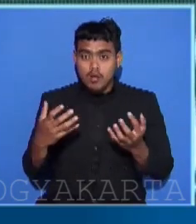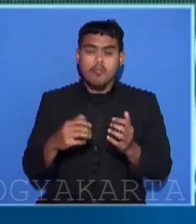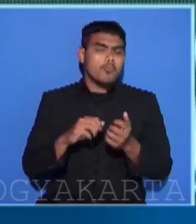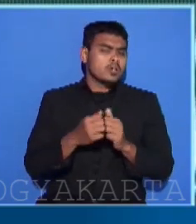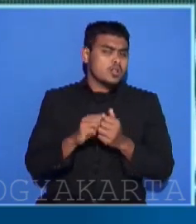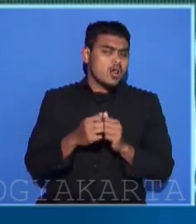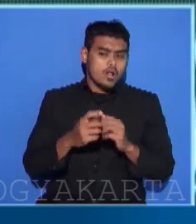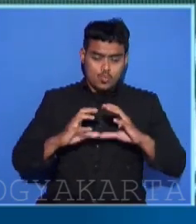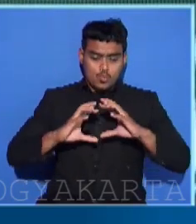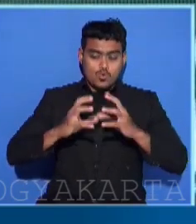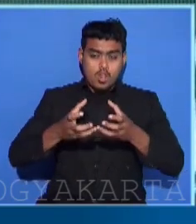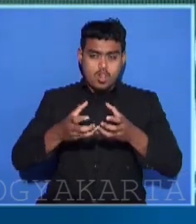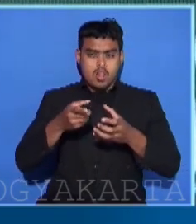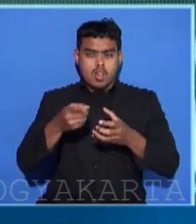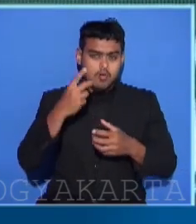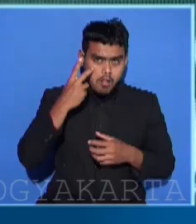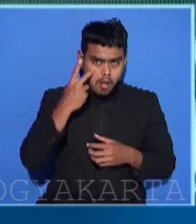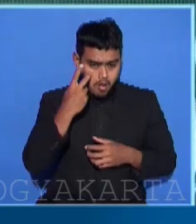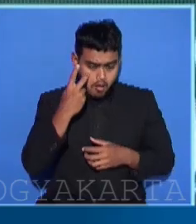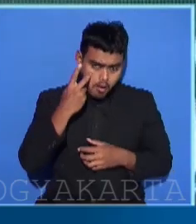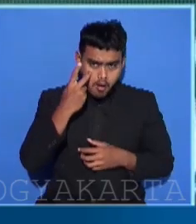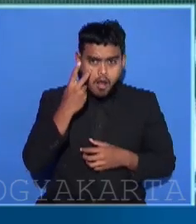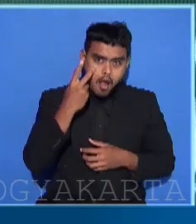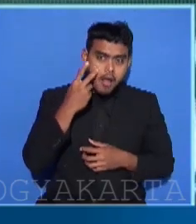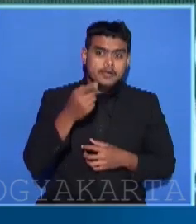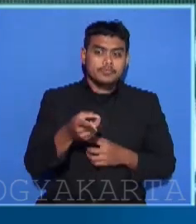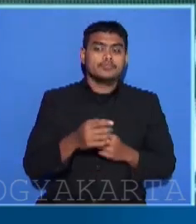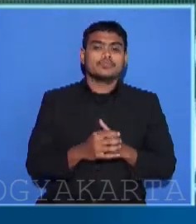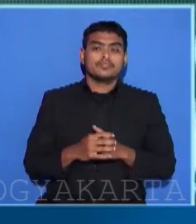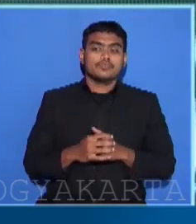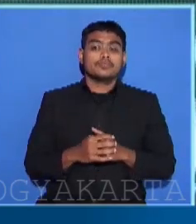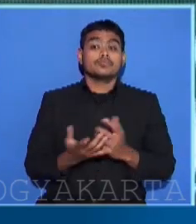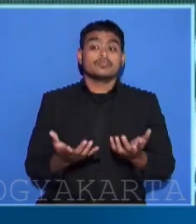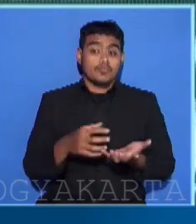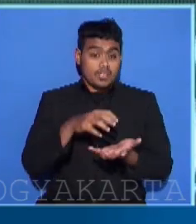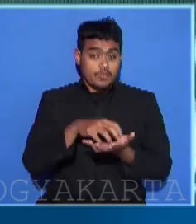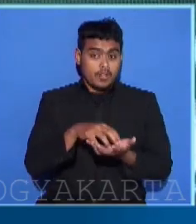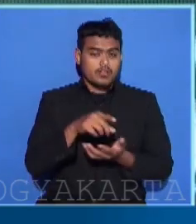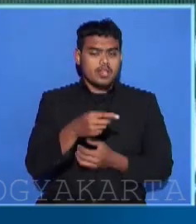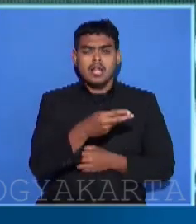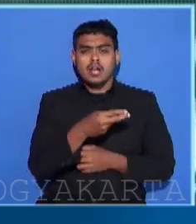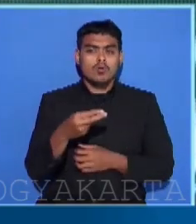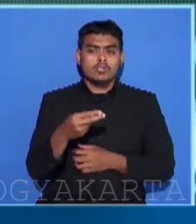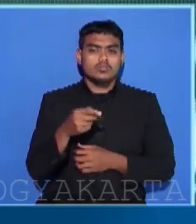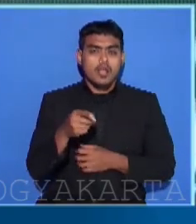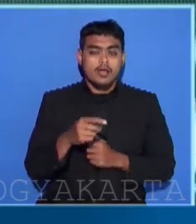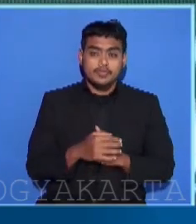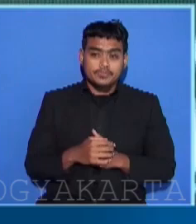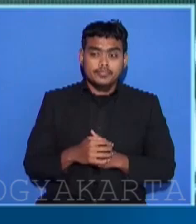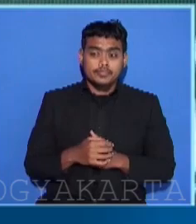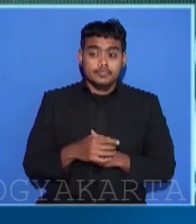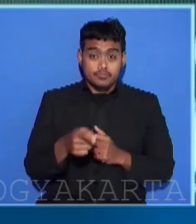bisa menjaga dengan posisi Indonesia yang seperti sekarang ini, kalau dalam